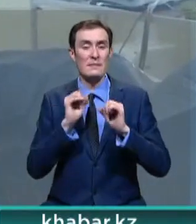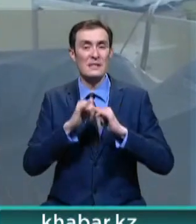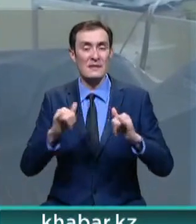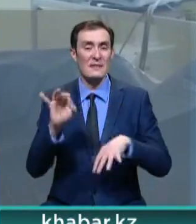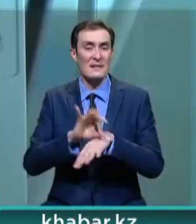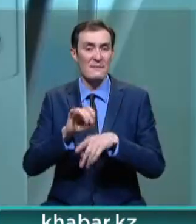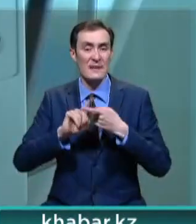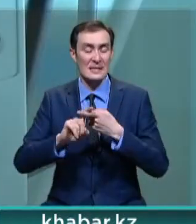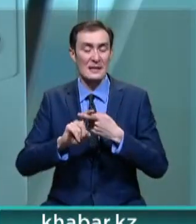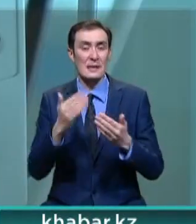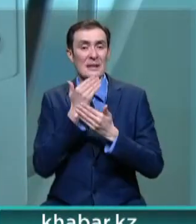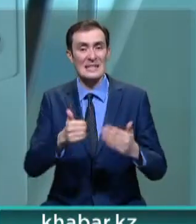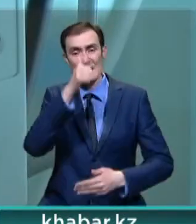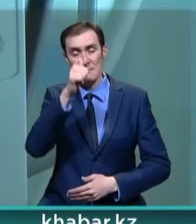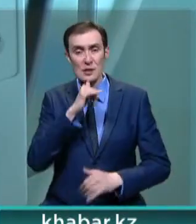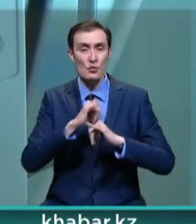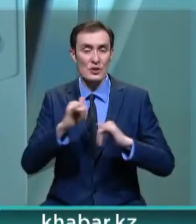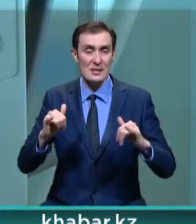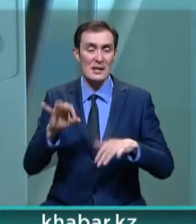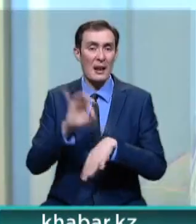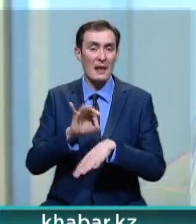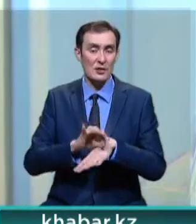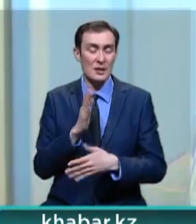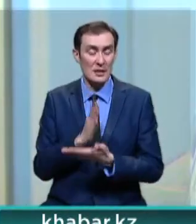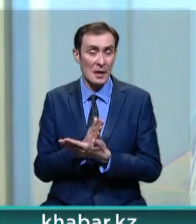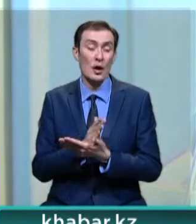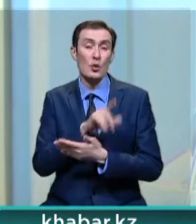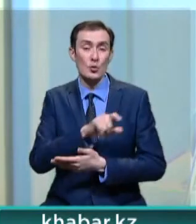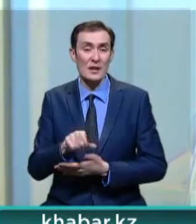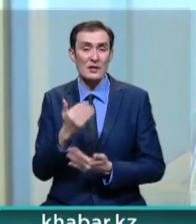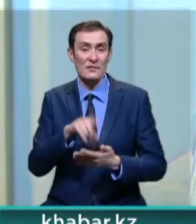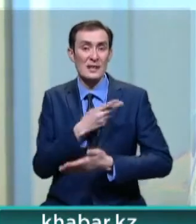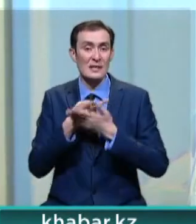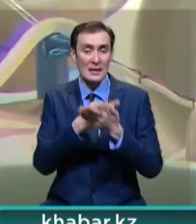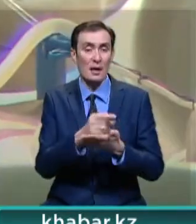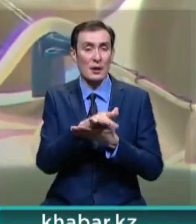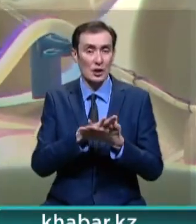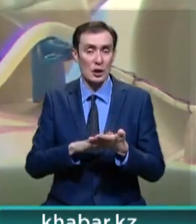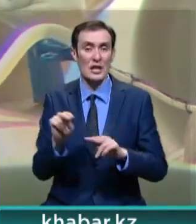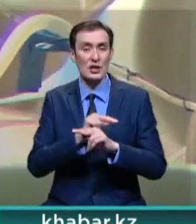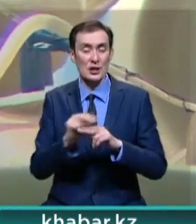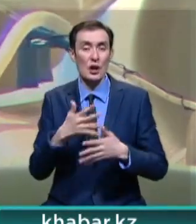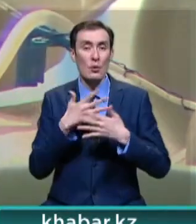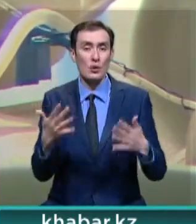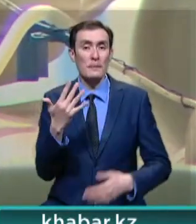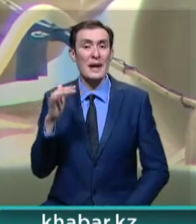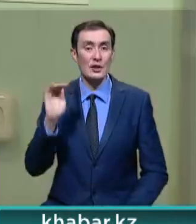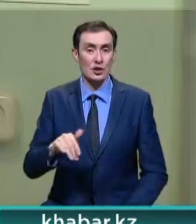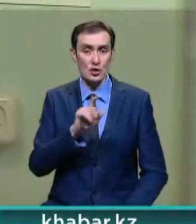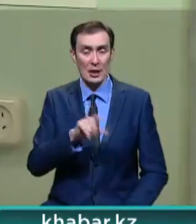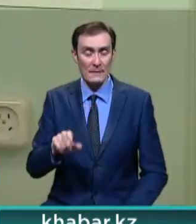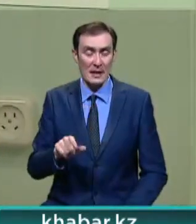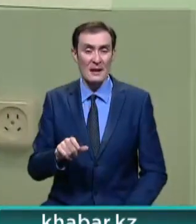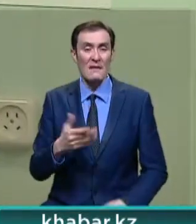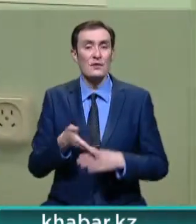последний месяц в стране наблюдается рост числа заболевших. Сегодня в стационарах продолжают получать лечение более 5000 человек.